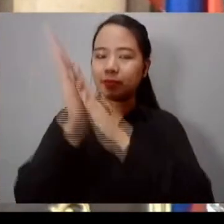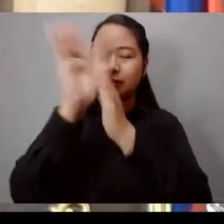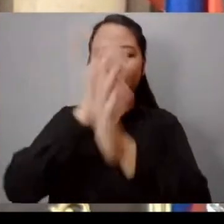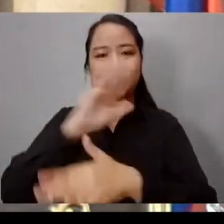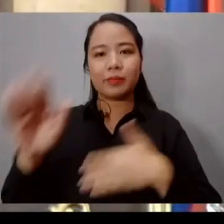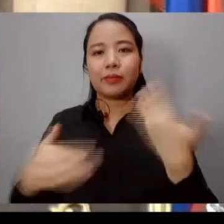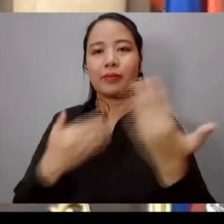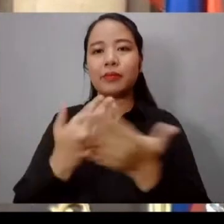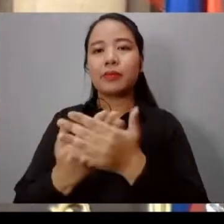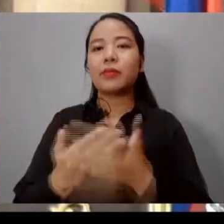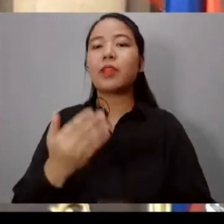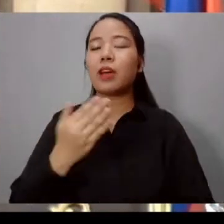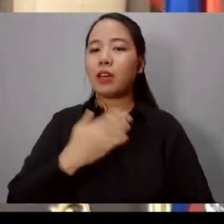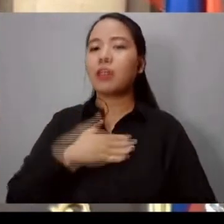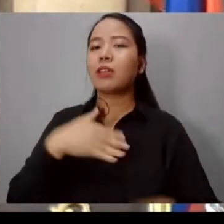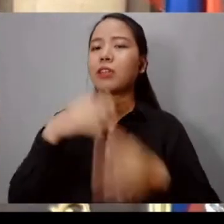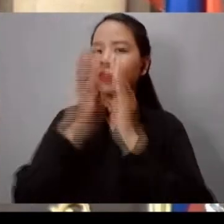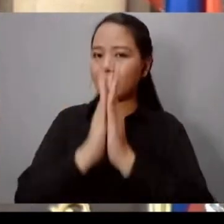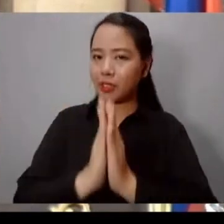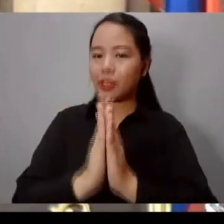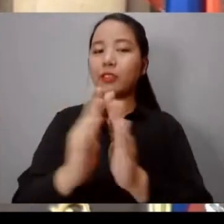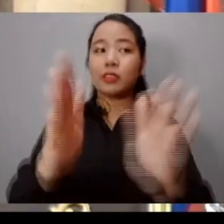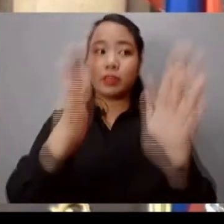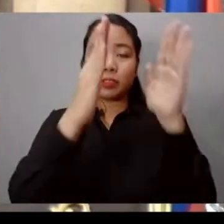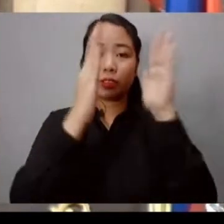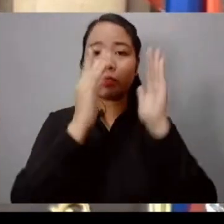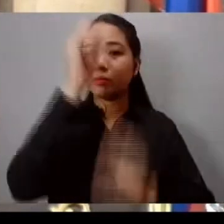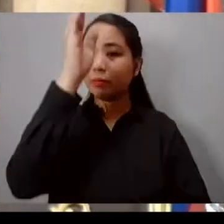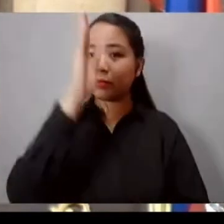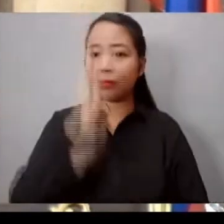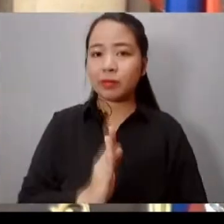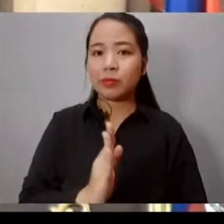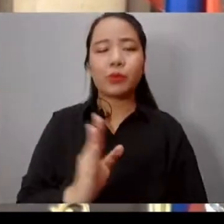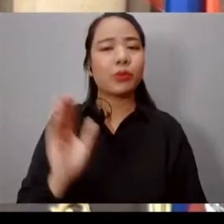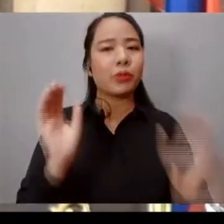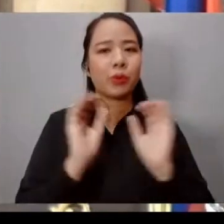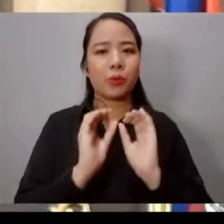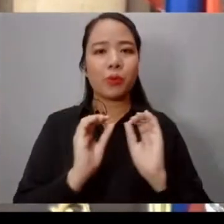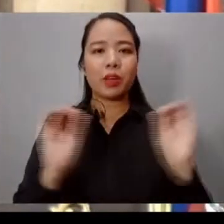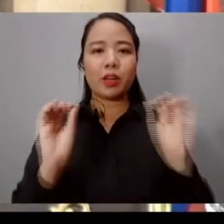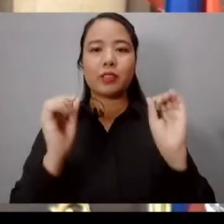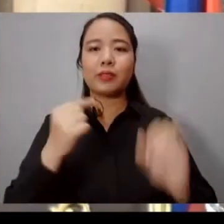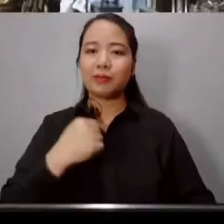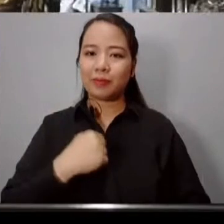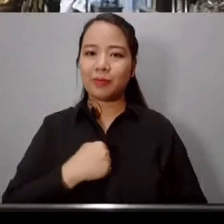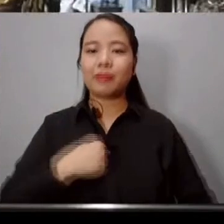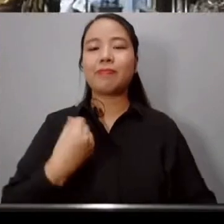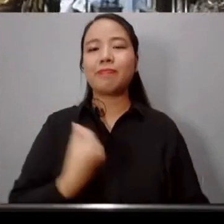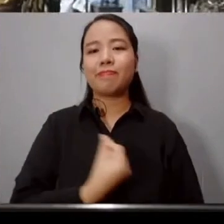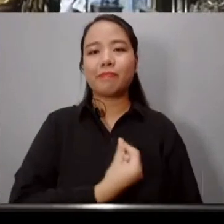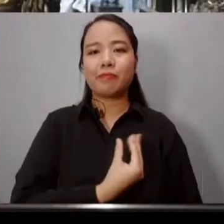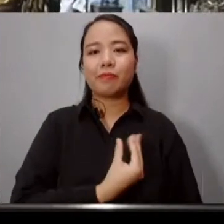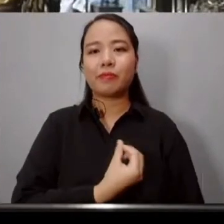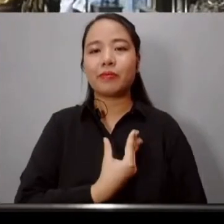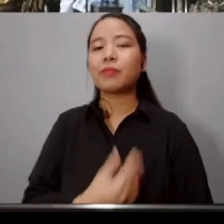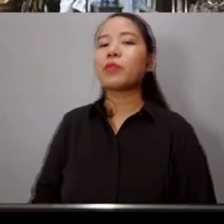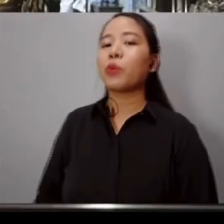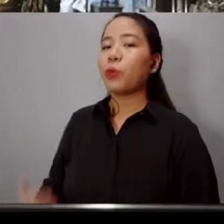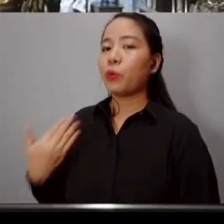dalangi dininig ng Diyos, na wala sa akin ang lahat kong takot. Magsumikap